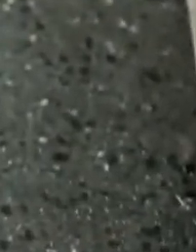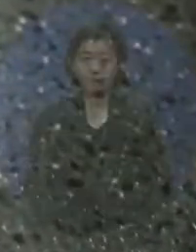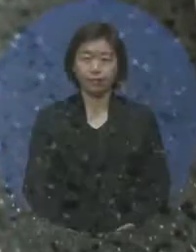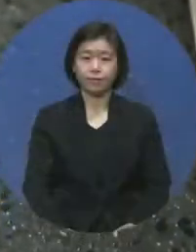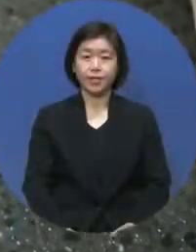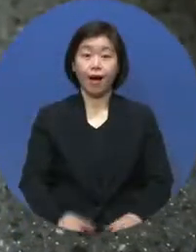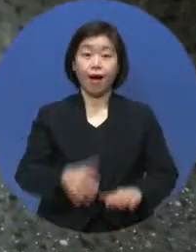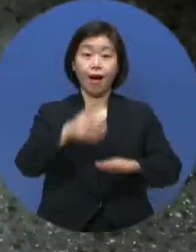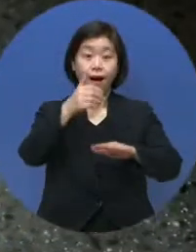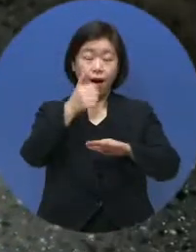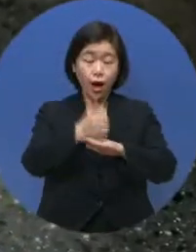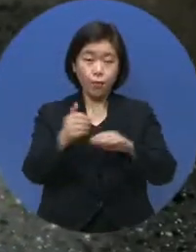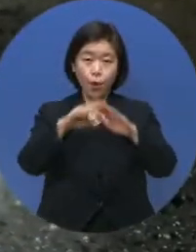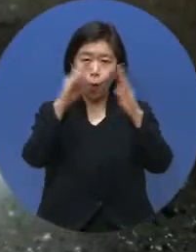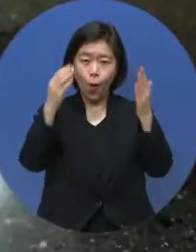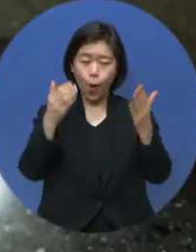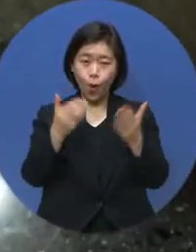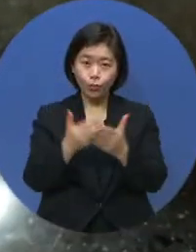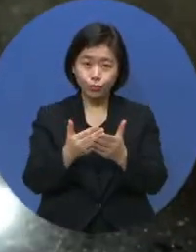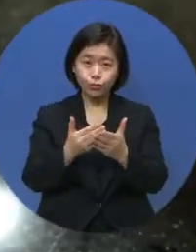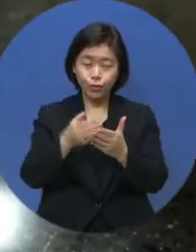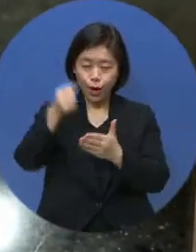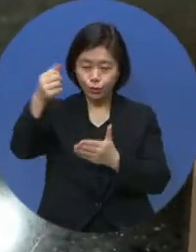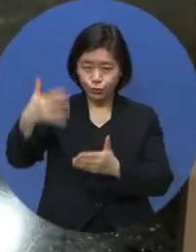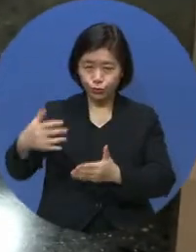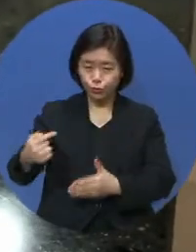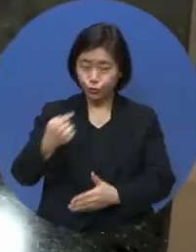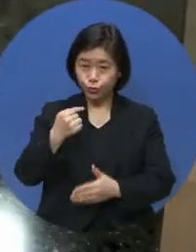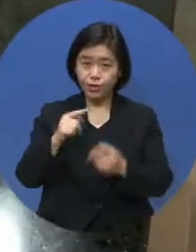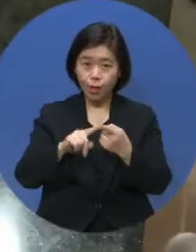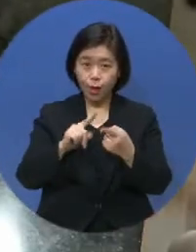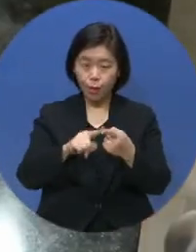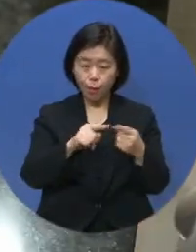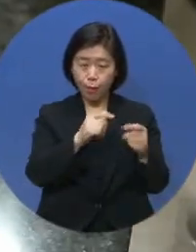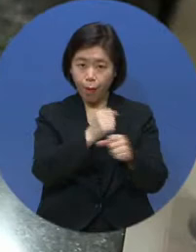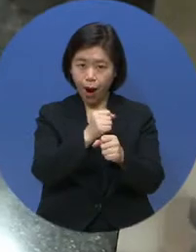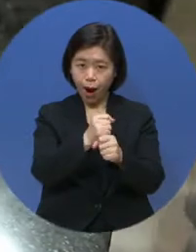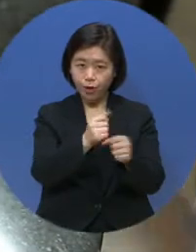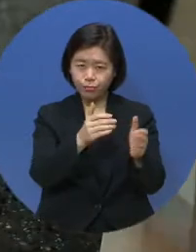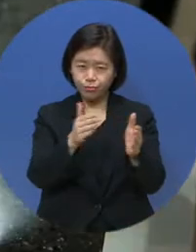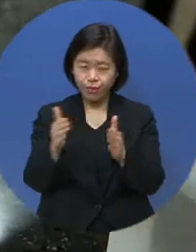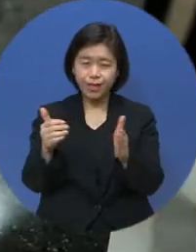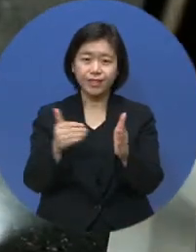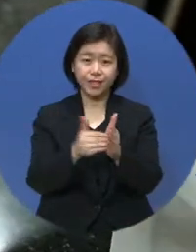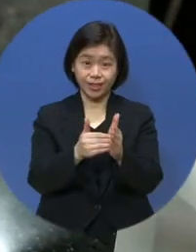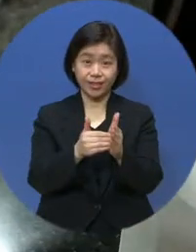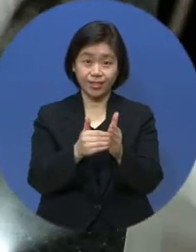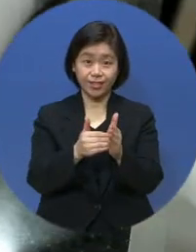드디어 모든 음료가 완성! 고객들의 마음을 사로잡을 수 있을까요?